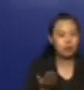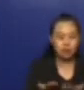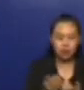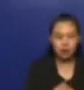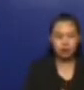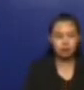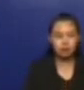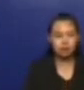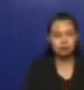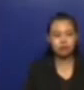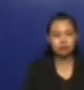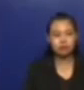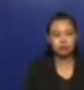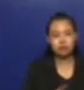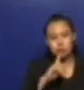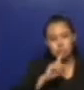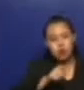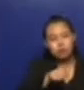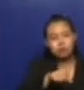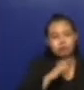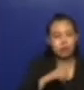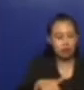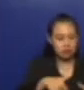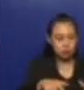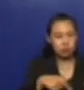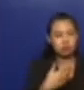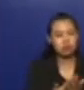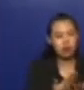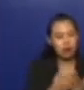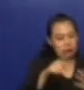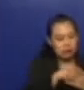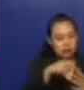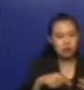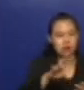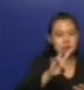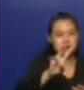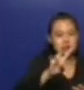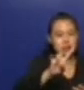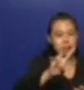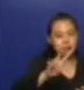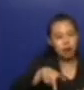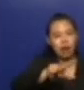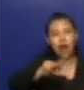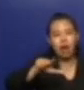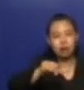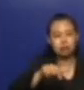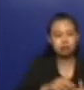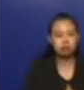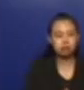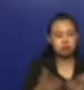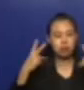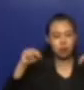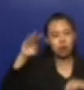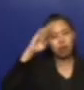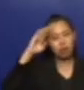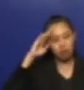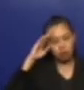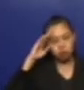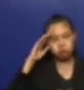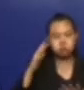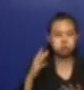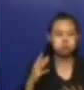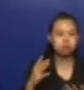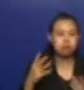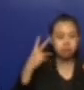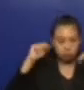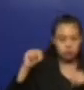าเลือกตั้ง 7-8,000 ล้านเงินทิ้งเปล่าท่านประยุทธ์ได้เป็นนายกรัฐมนตรีแน่นอนแต่ครม.จะ